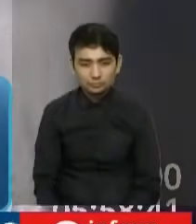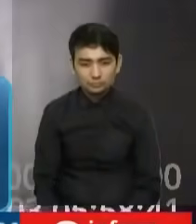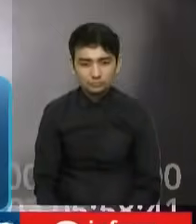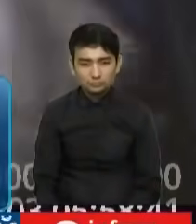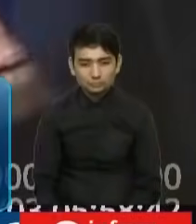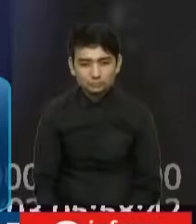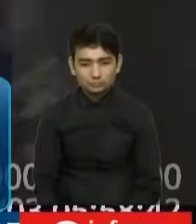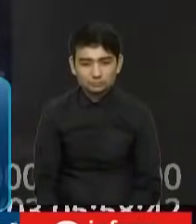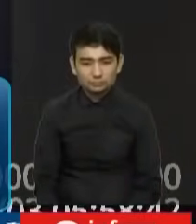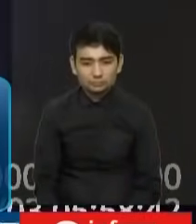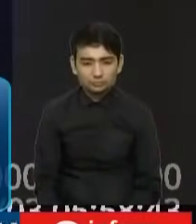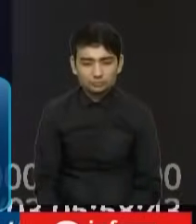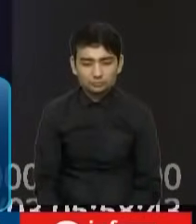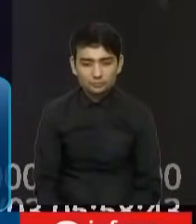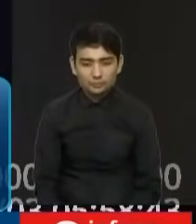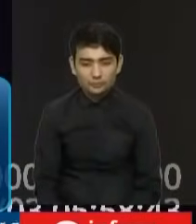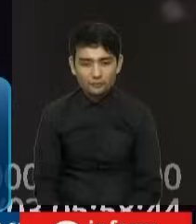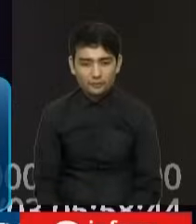Что делаем?